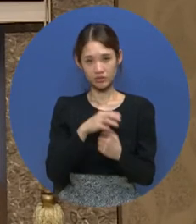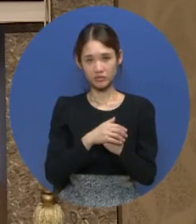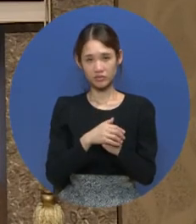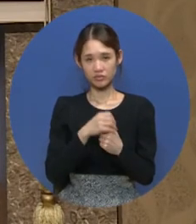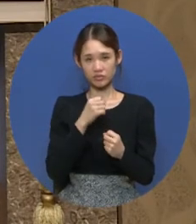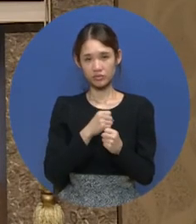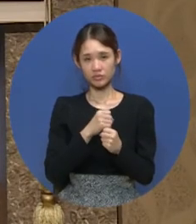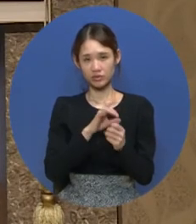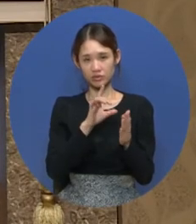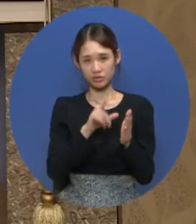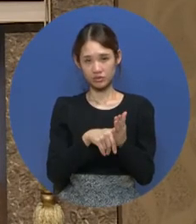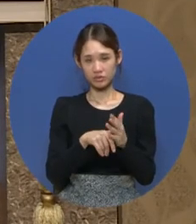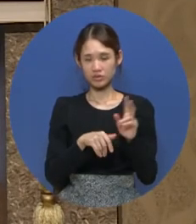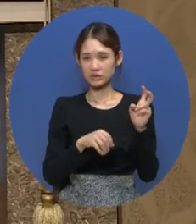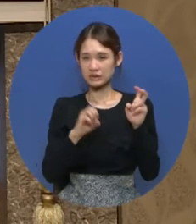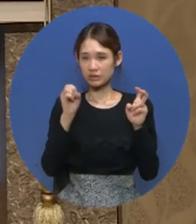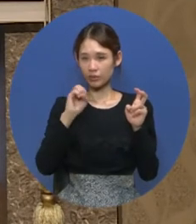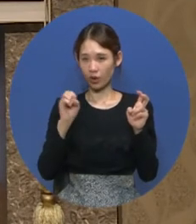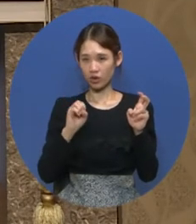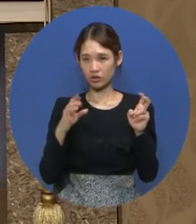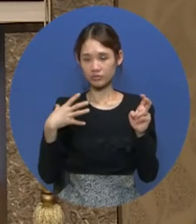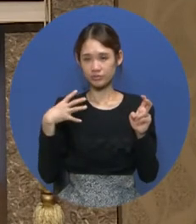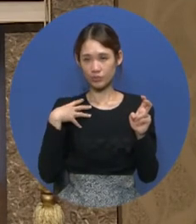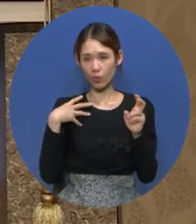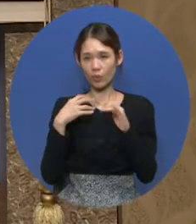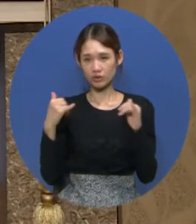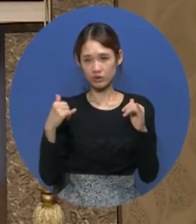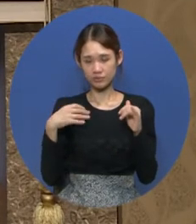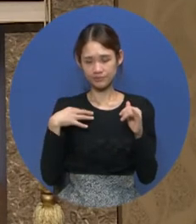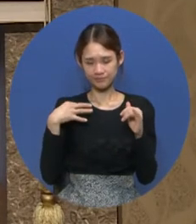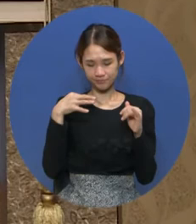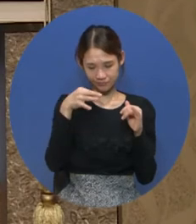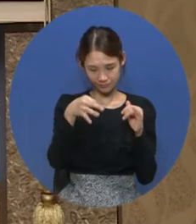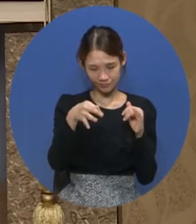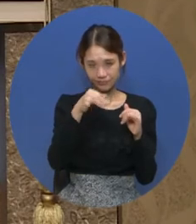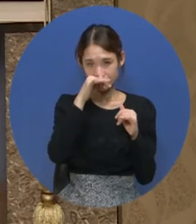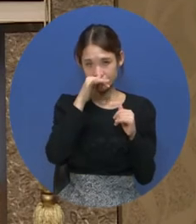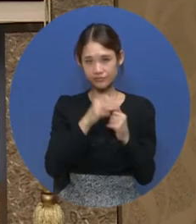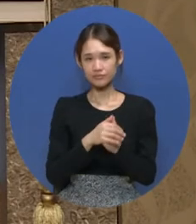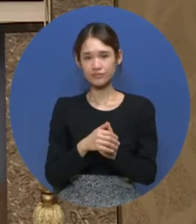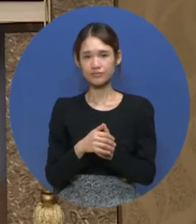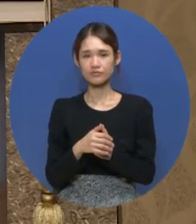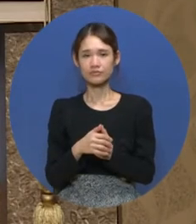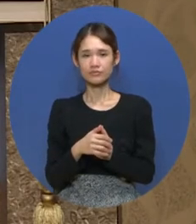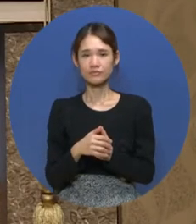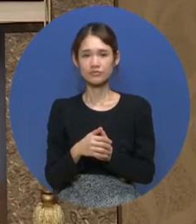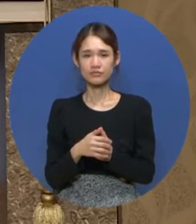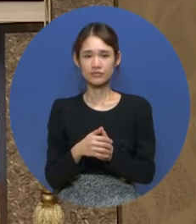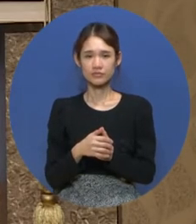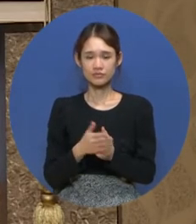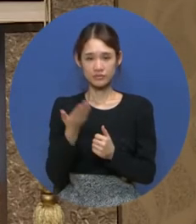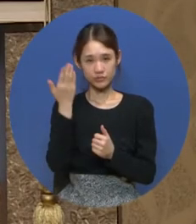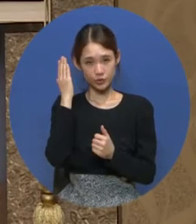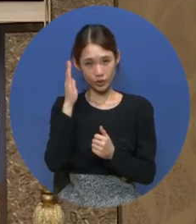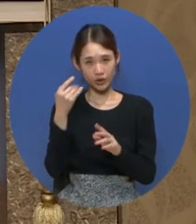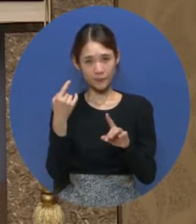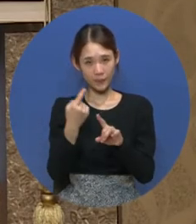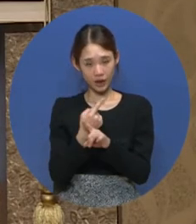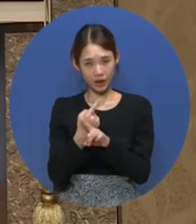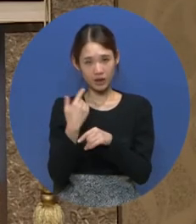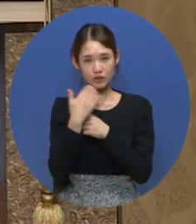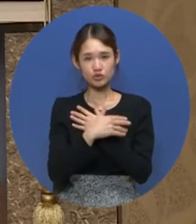만들 당신은 게 20% 가 봄 본인부담금이 있었어요 근데 근자에는 이거 이제